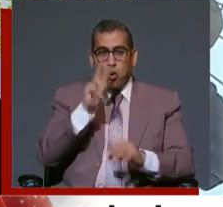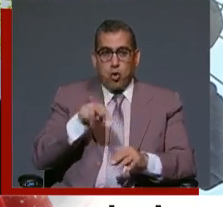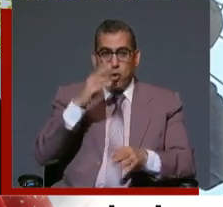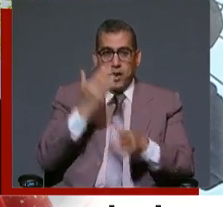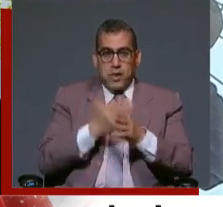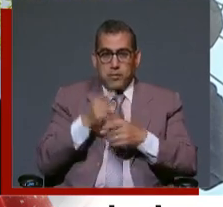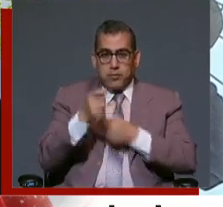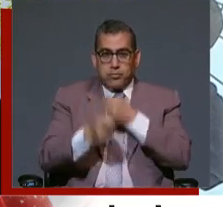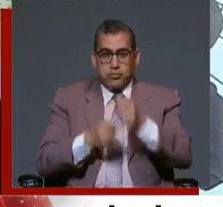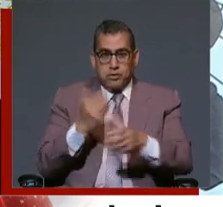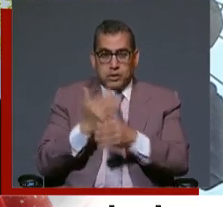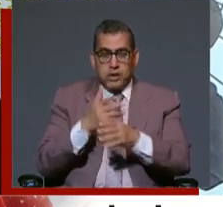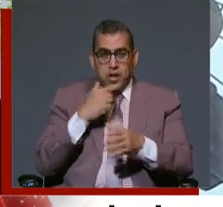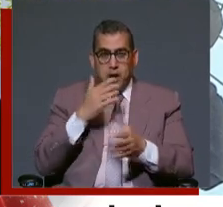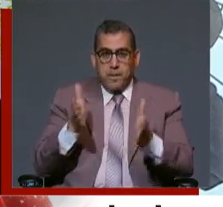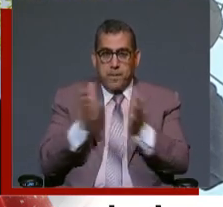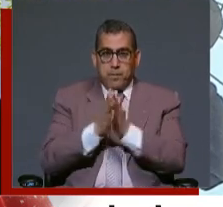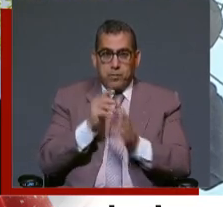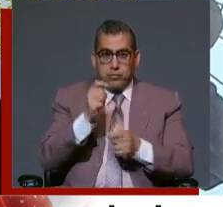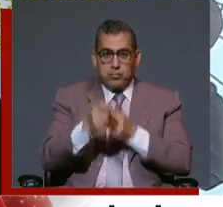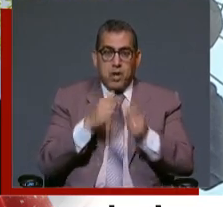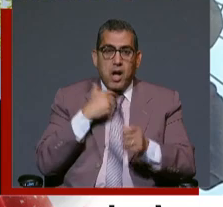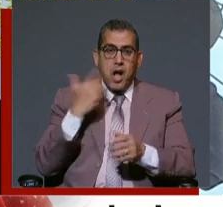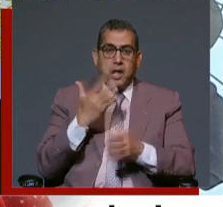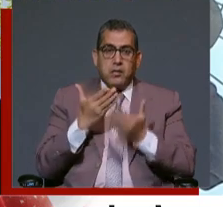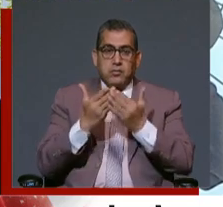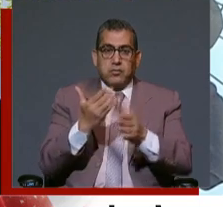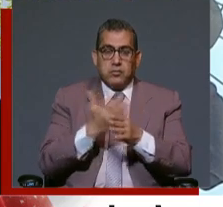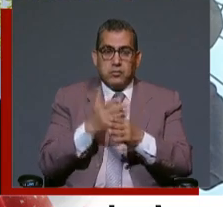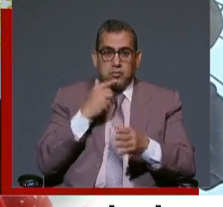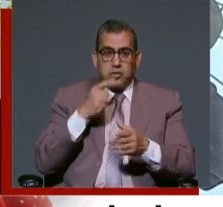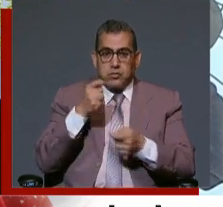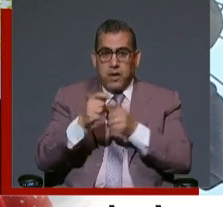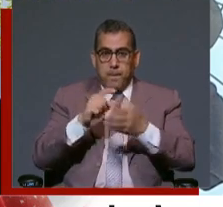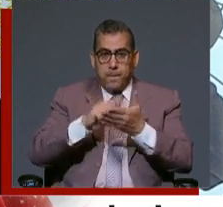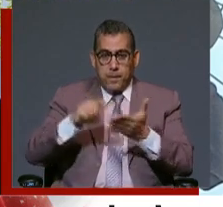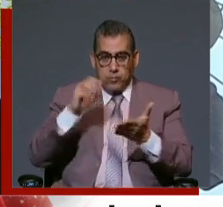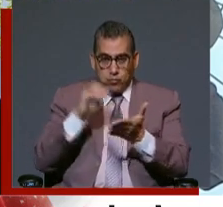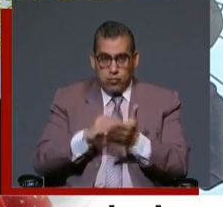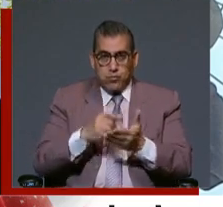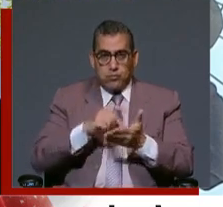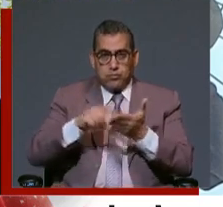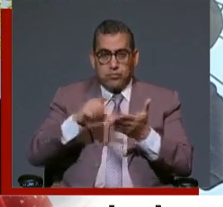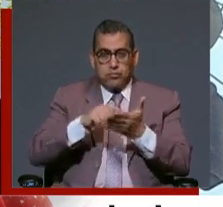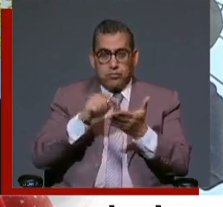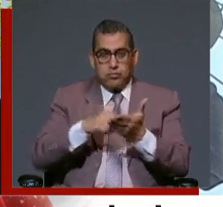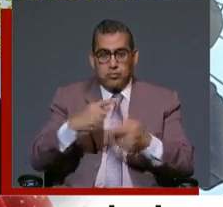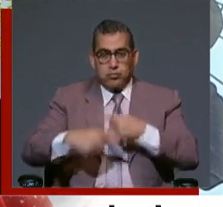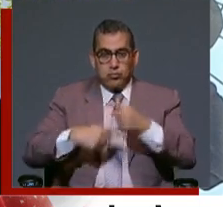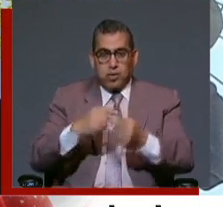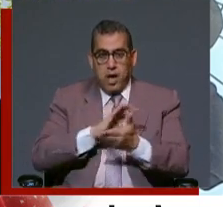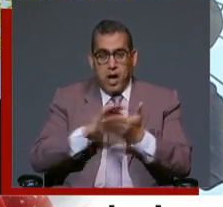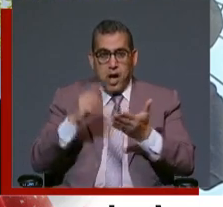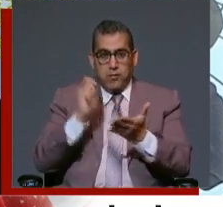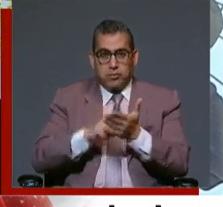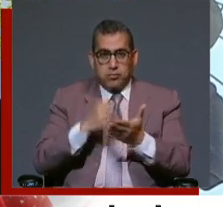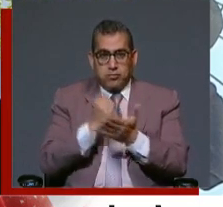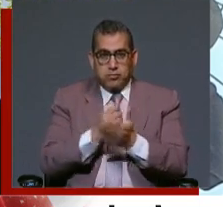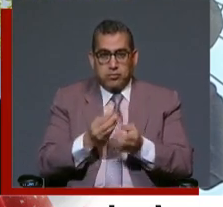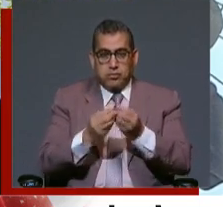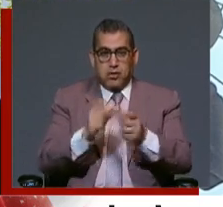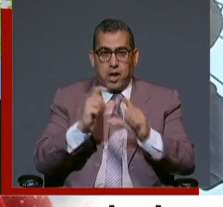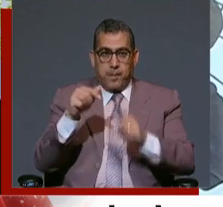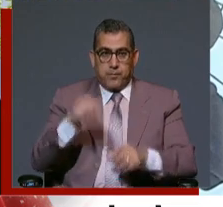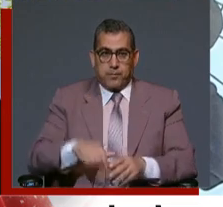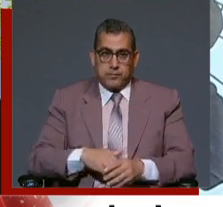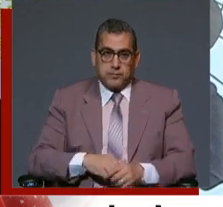التمويل الخاص للنمو الأخضر من خلال إصدارها لأول سندات مستدامة وهي سندات الباندا.